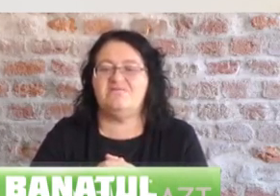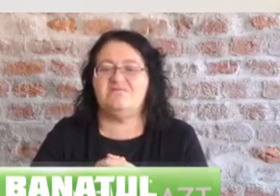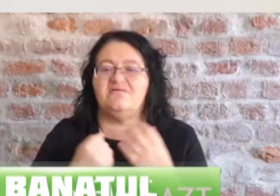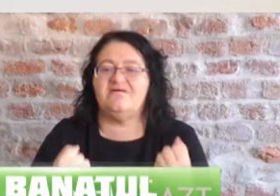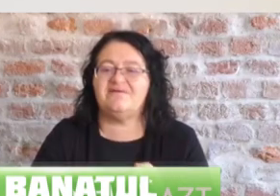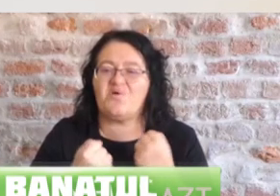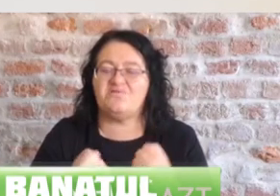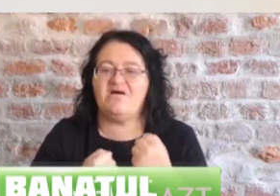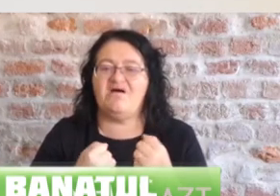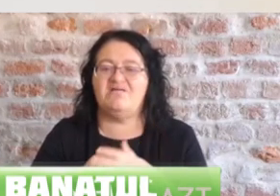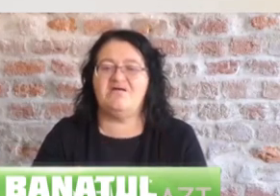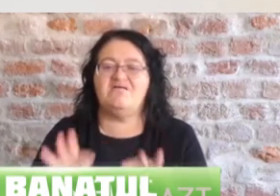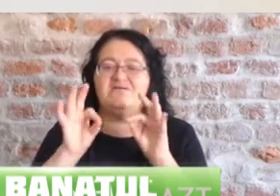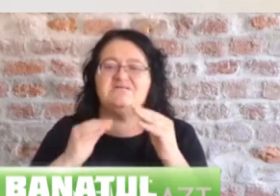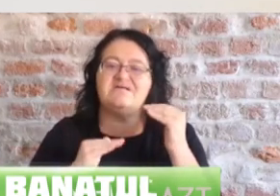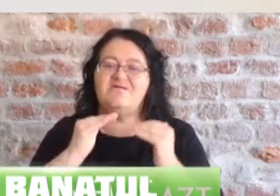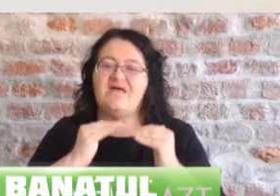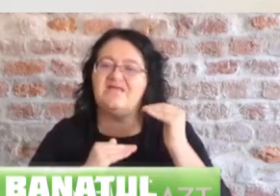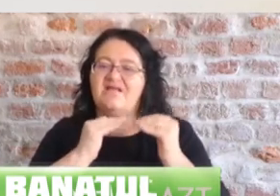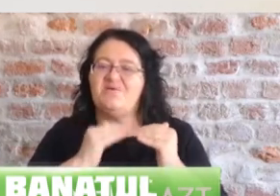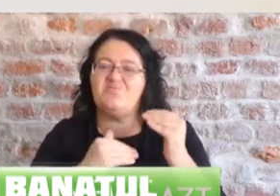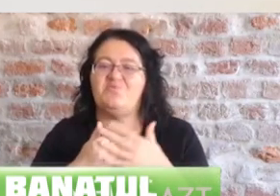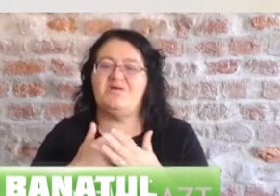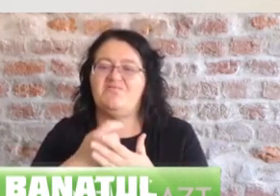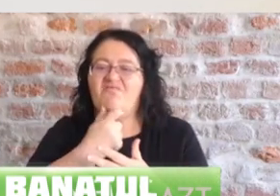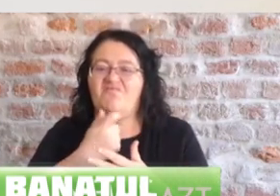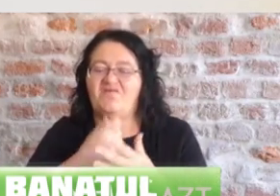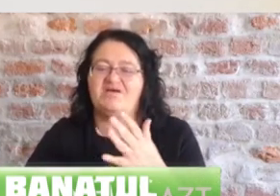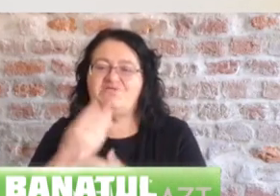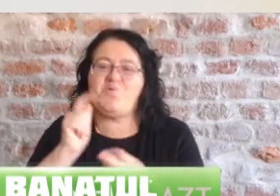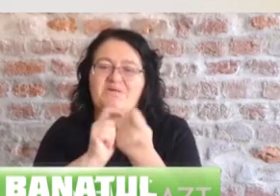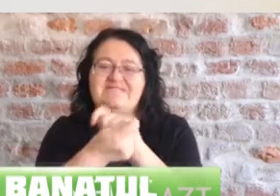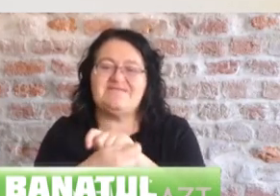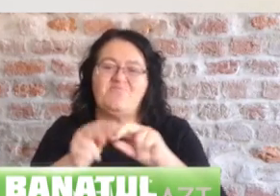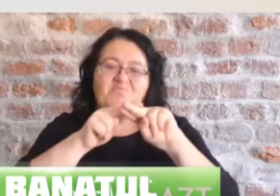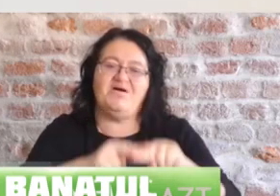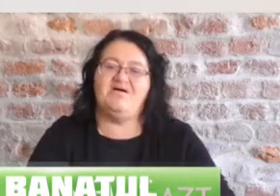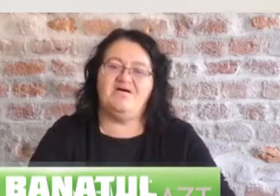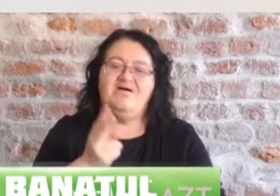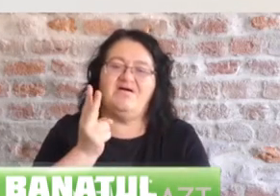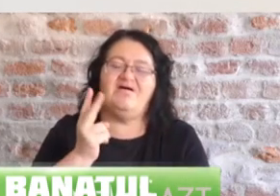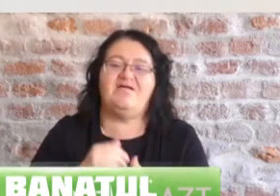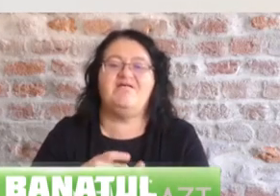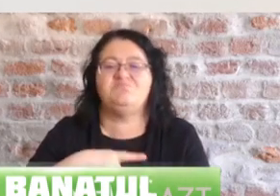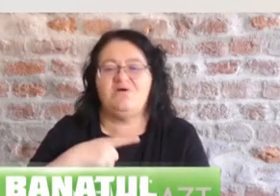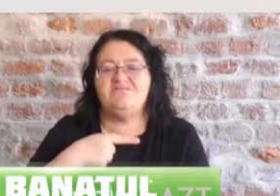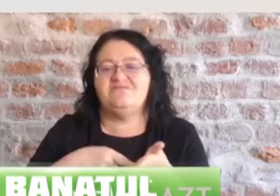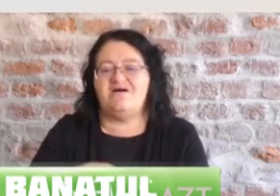dificultatea găsirii unui echilibru între schimbare și continuitate, cred că și